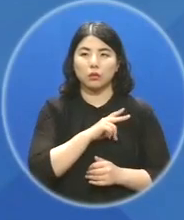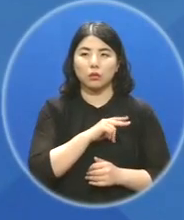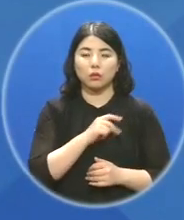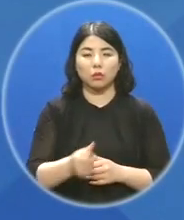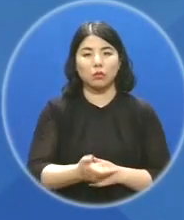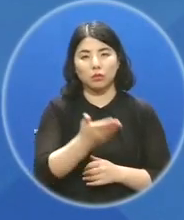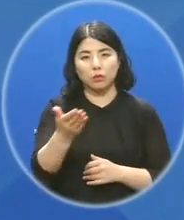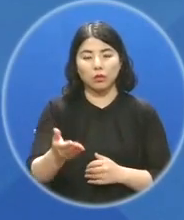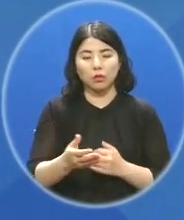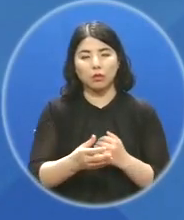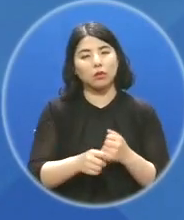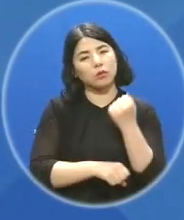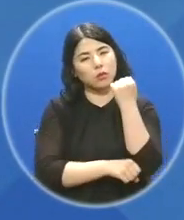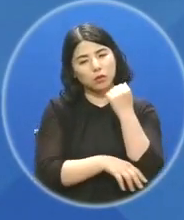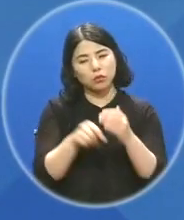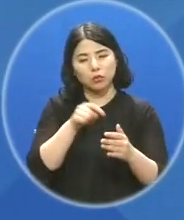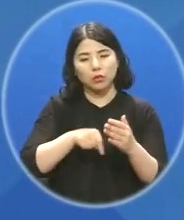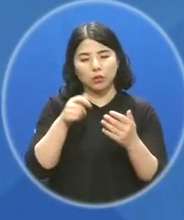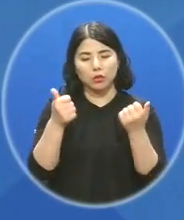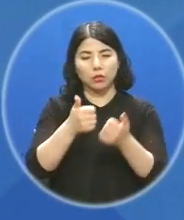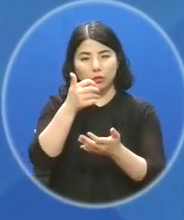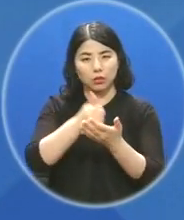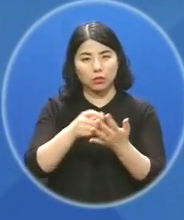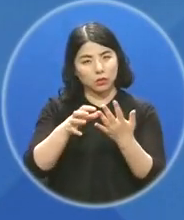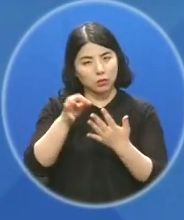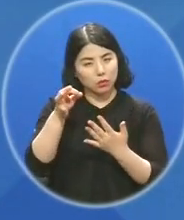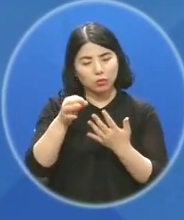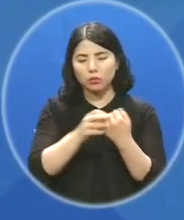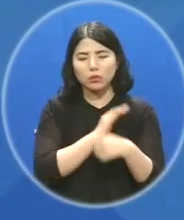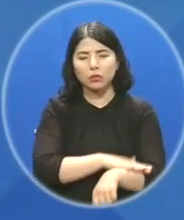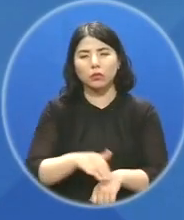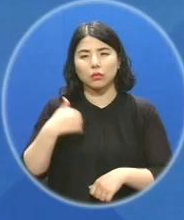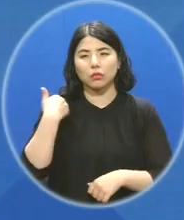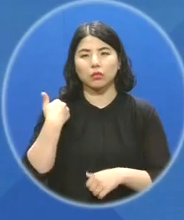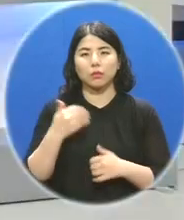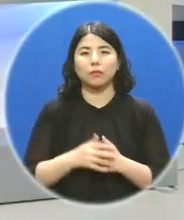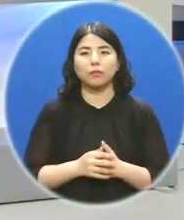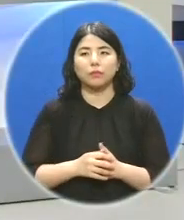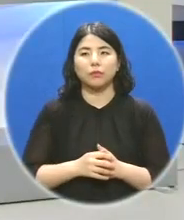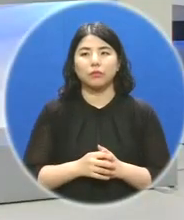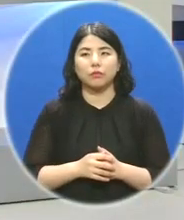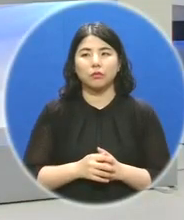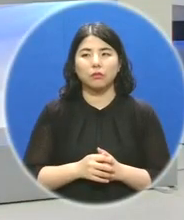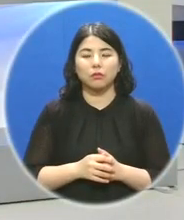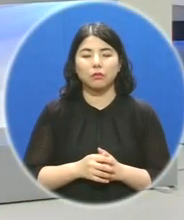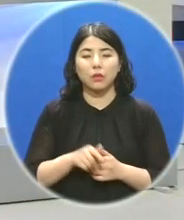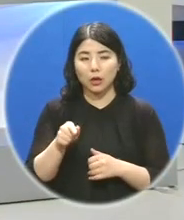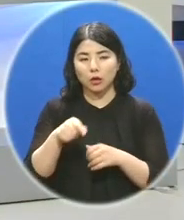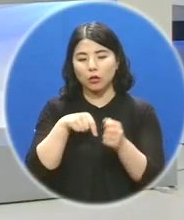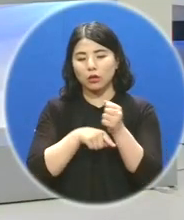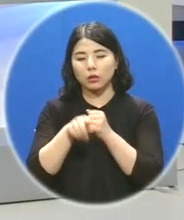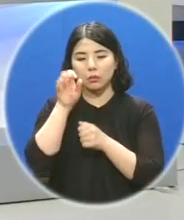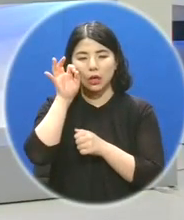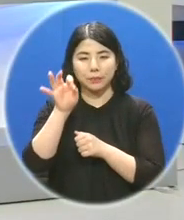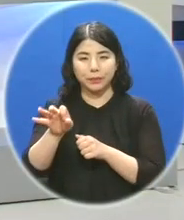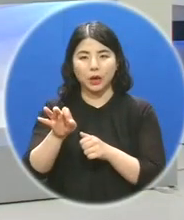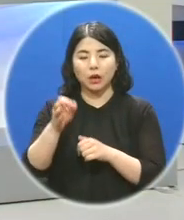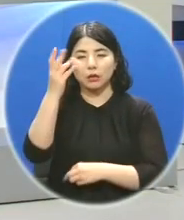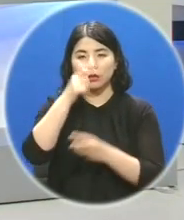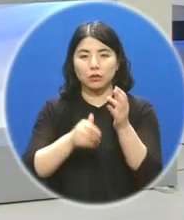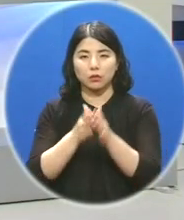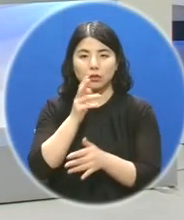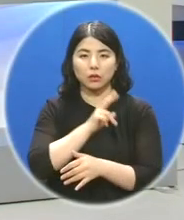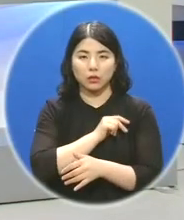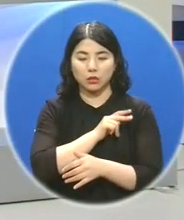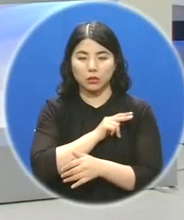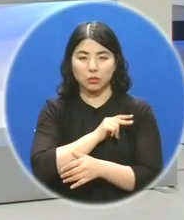의원님들이 어떤 기준에서 의장단을 선출하는지는 잘 모르겠어요. 아 그러니까 이제 뭐 그런 의미에서 바라본다면 이제 청주시